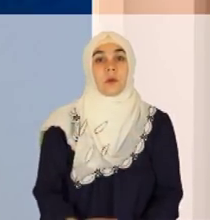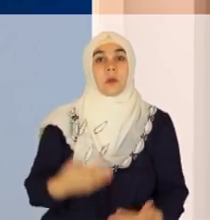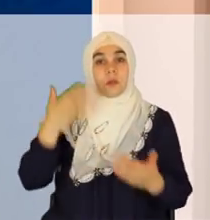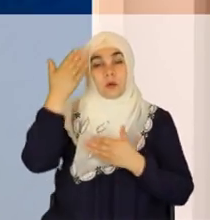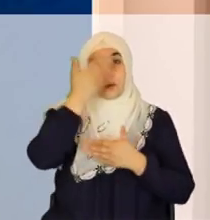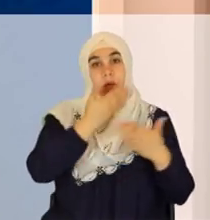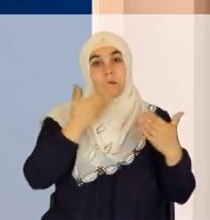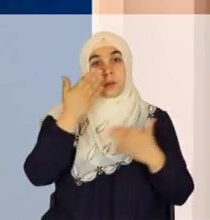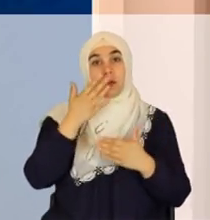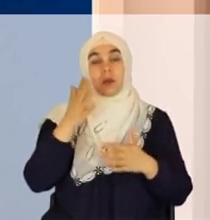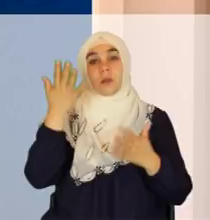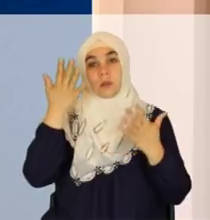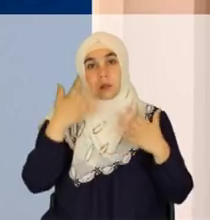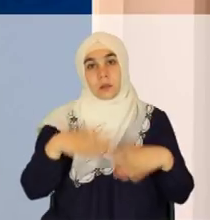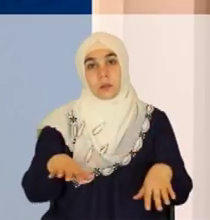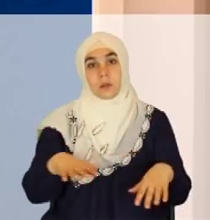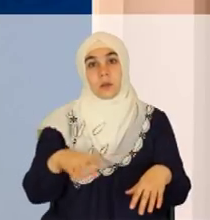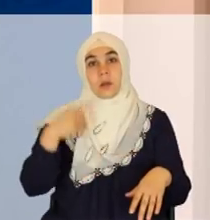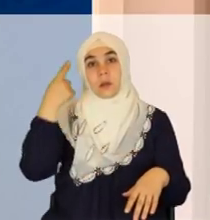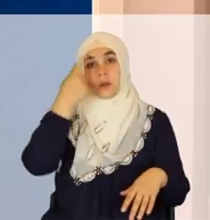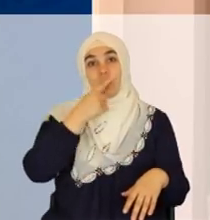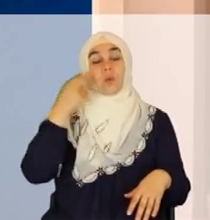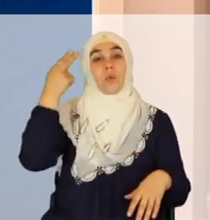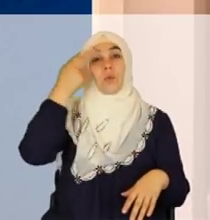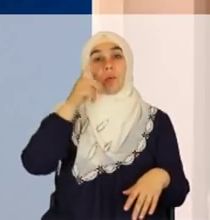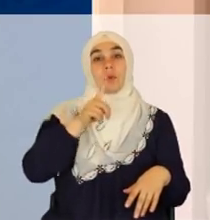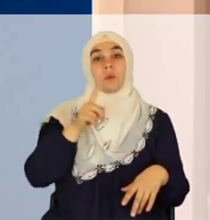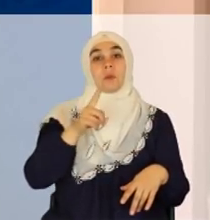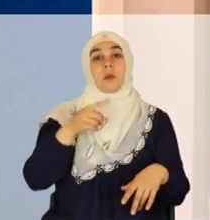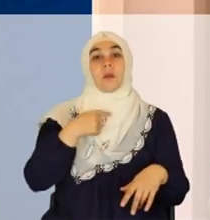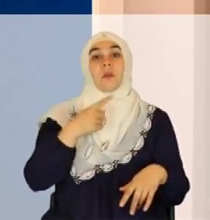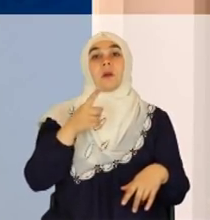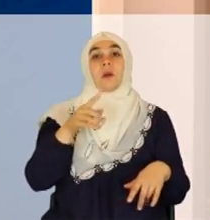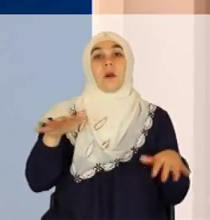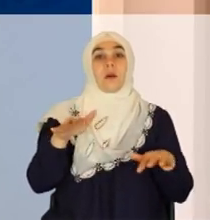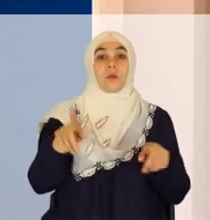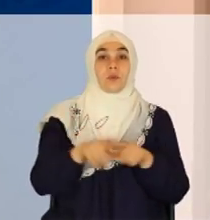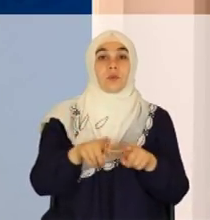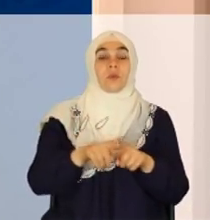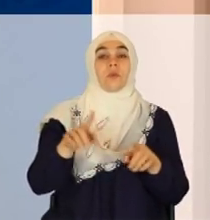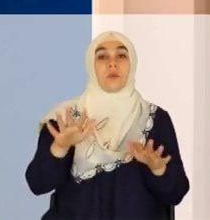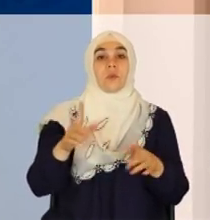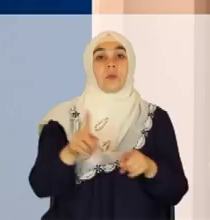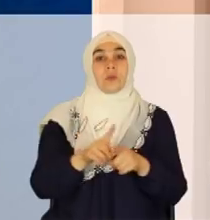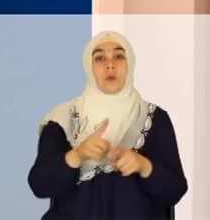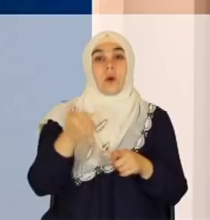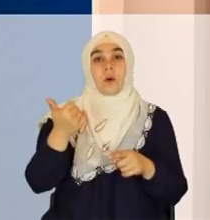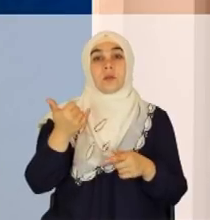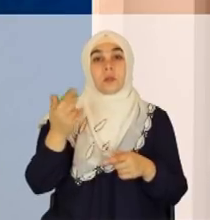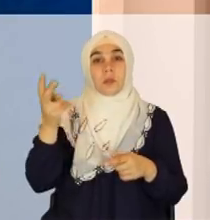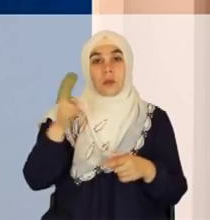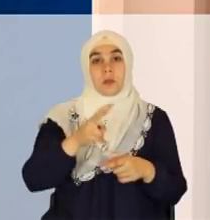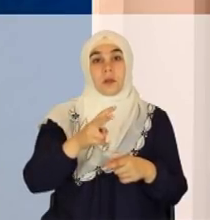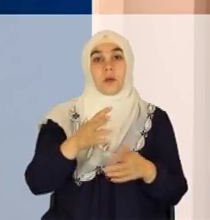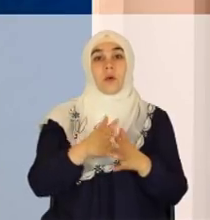taharet kıyanlarından keyin renkleri tökerip ozları tatırıp alırken. Hüttü, hazır bir